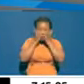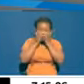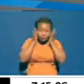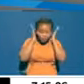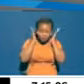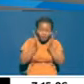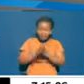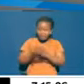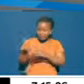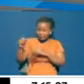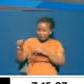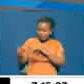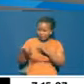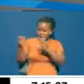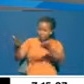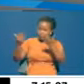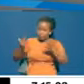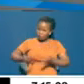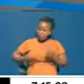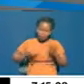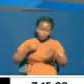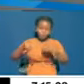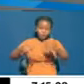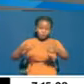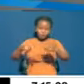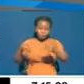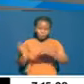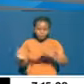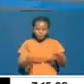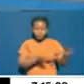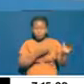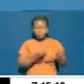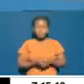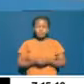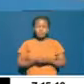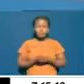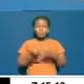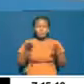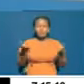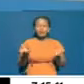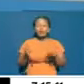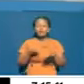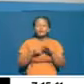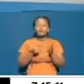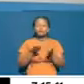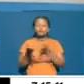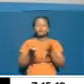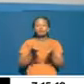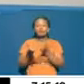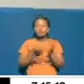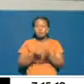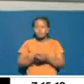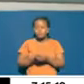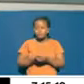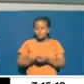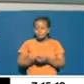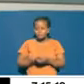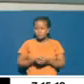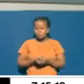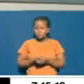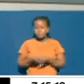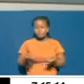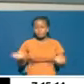underscore Robi. Karibu tuendelee kukujuza. Kweli kabisa. Mtazamaji, sasa ndi wakati wa kuendelea na taarifa kumhusu Naibu Rais